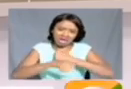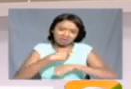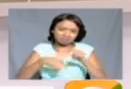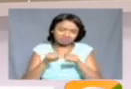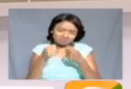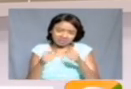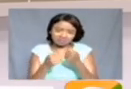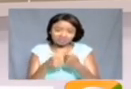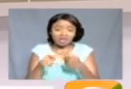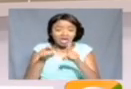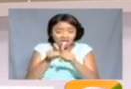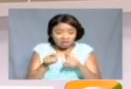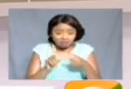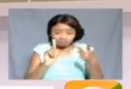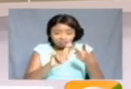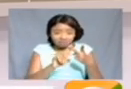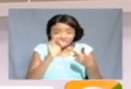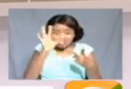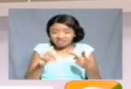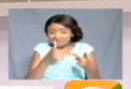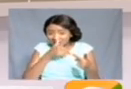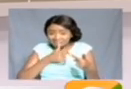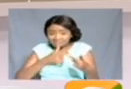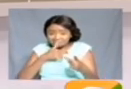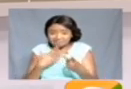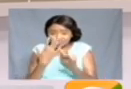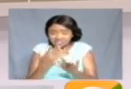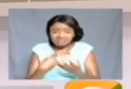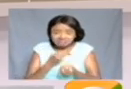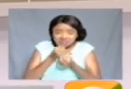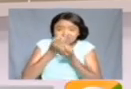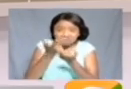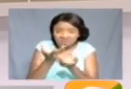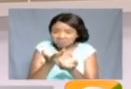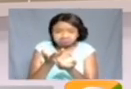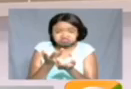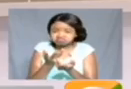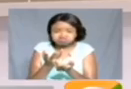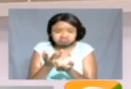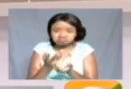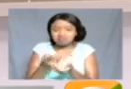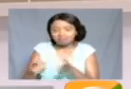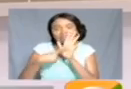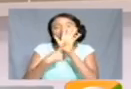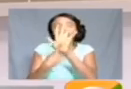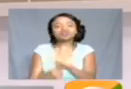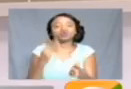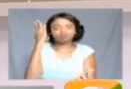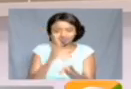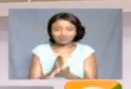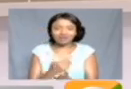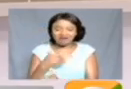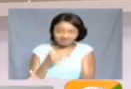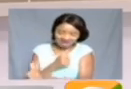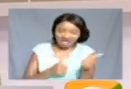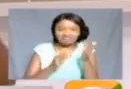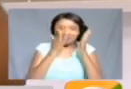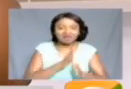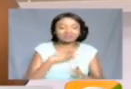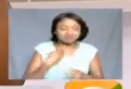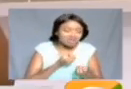nyingi. Mtu kimuona ni msiri na vitu vyake vingi havisemi. Hizo ni ishara za kwamba kuna watu wengine anawaambia mambo. Alafu